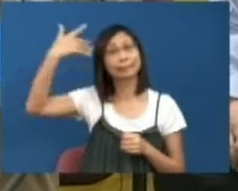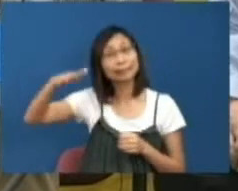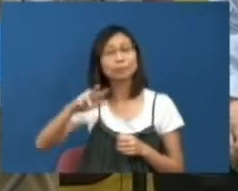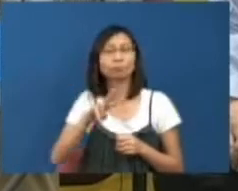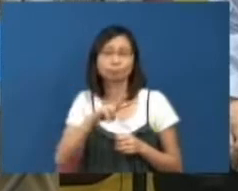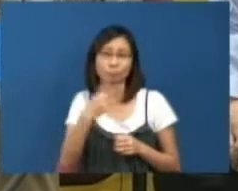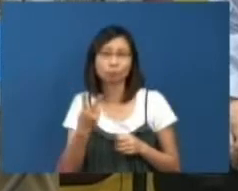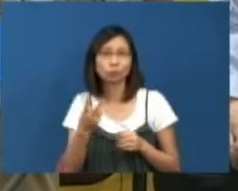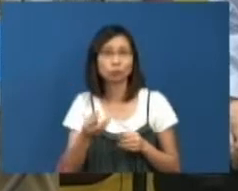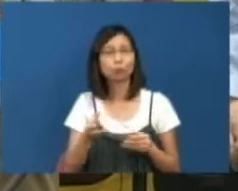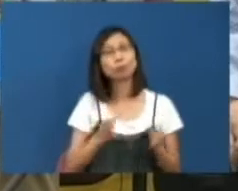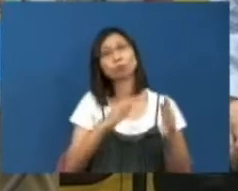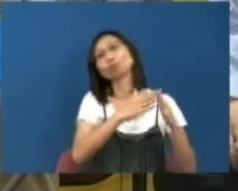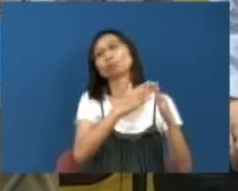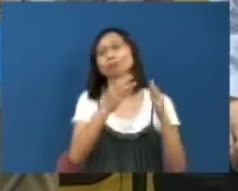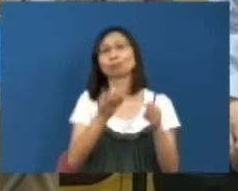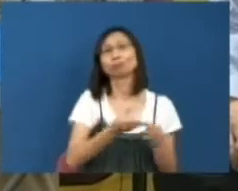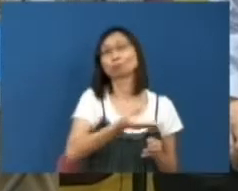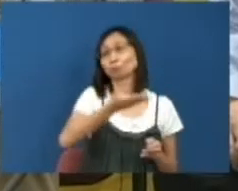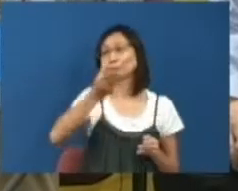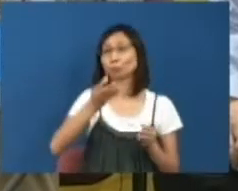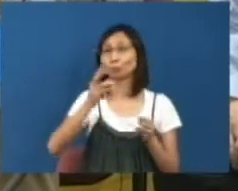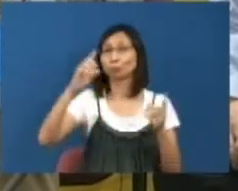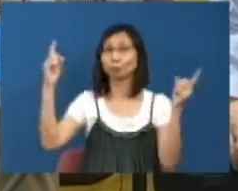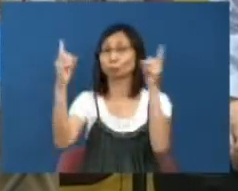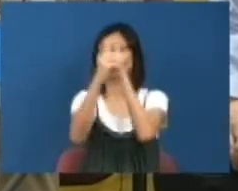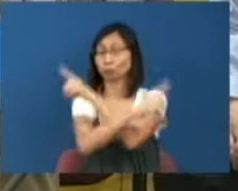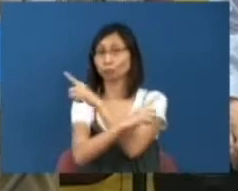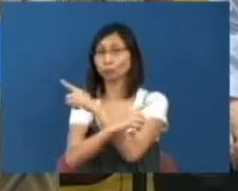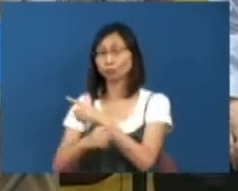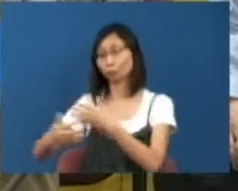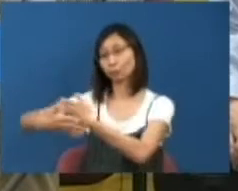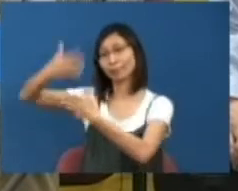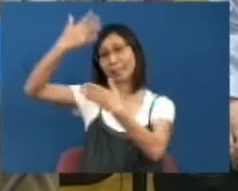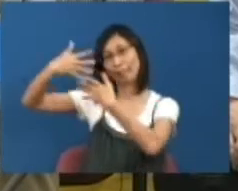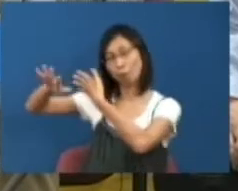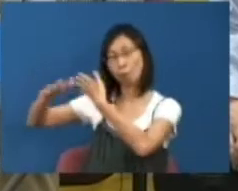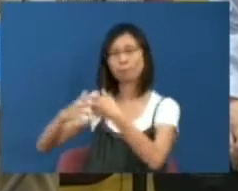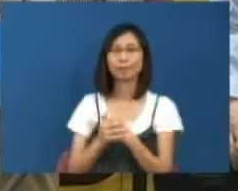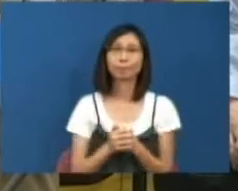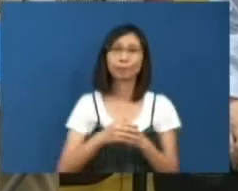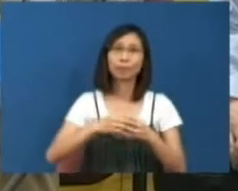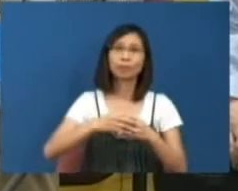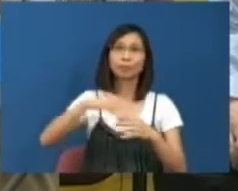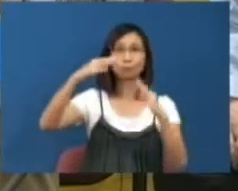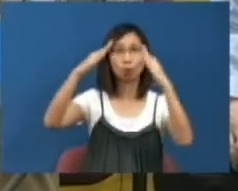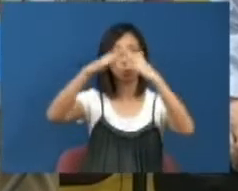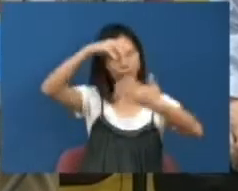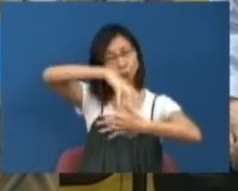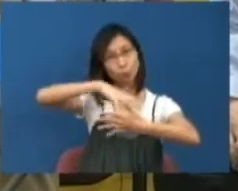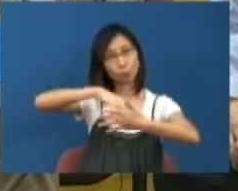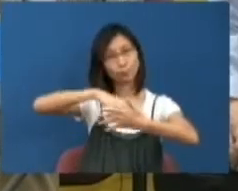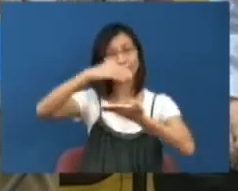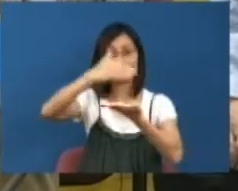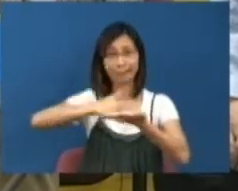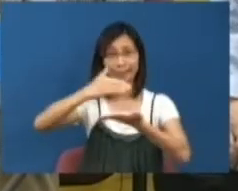就搬咗出街，咁啊令到個街更熱咯。咁如果我喺一個單位裏邊，我唔想開冷氣，我想節能支